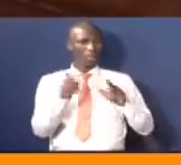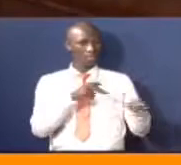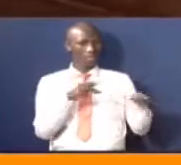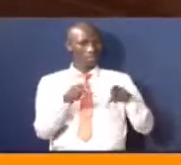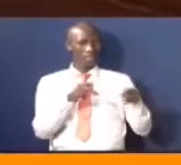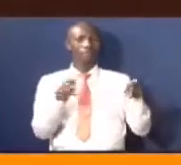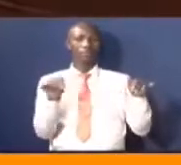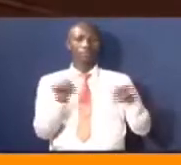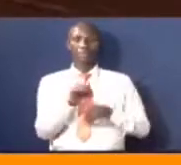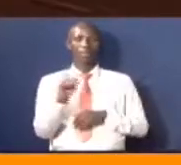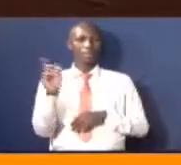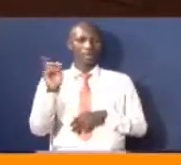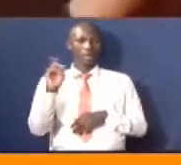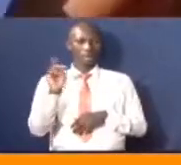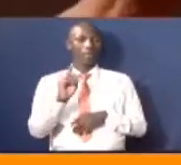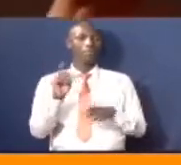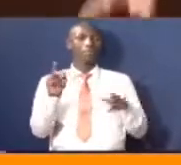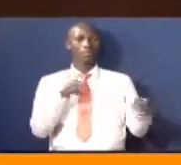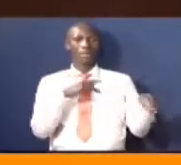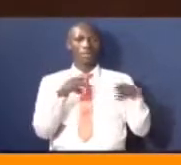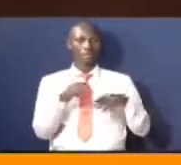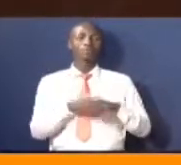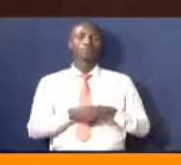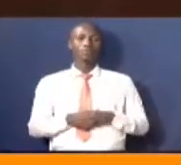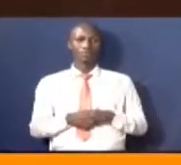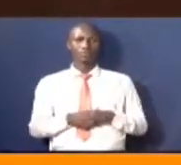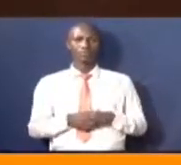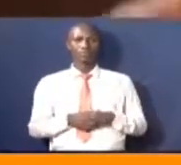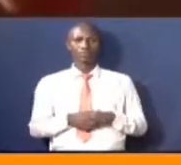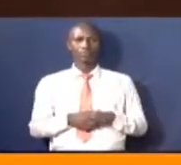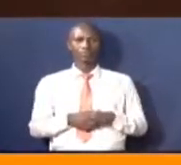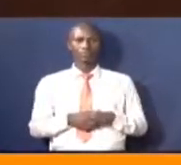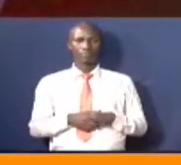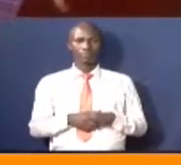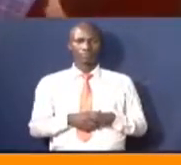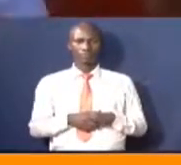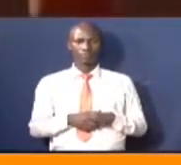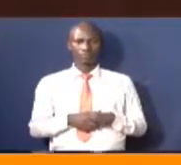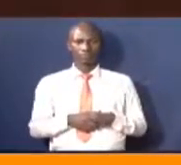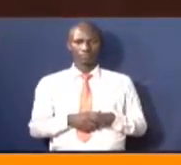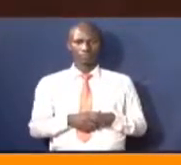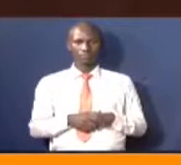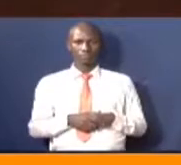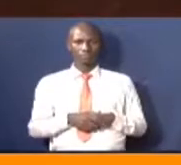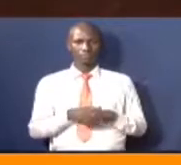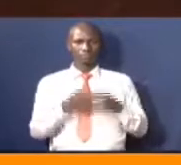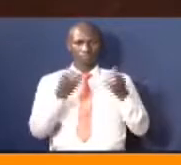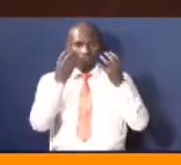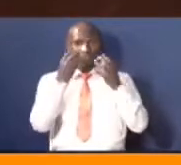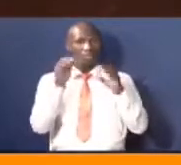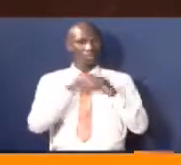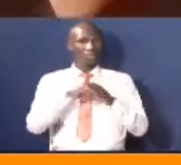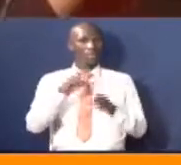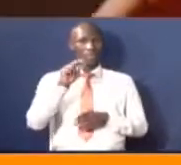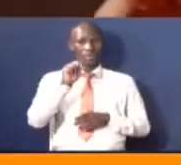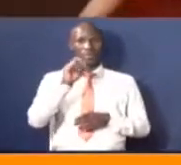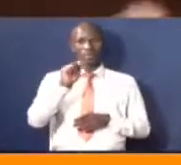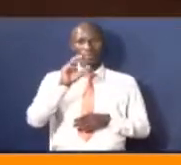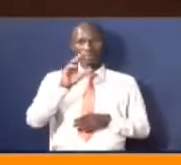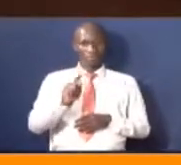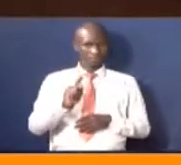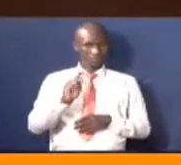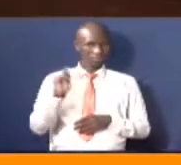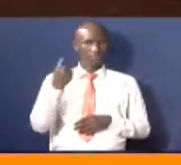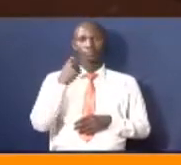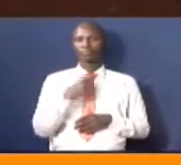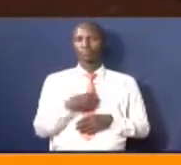na Kanu. Tukiwa na chama cha Madhakarua na Kenya. Tukiwa